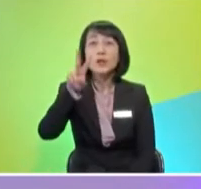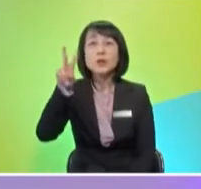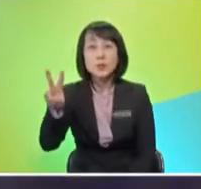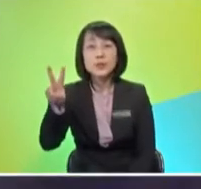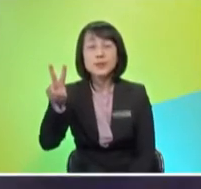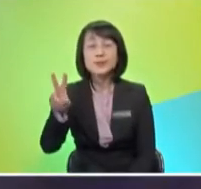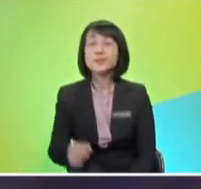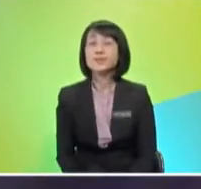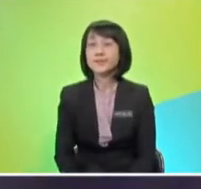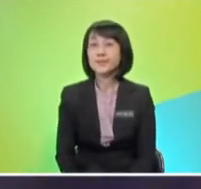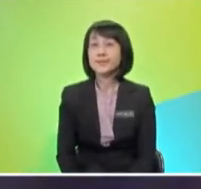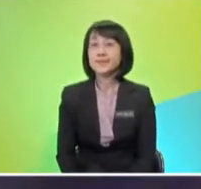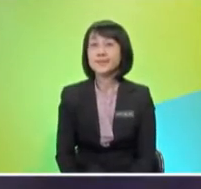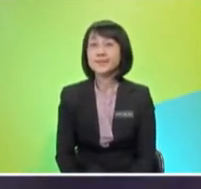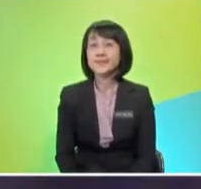Tunjukkan